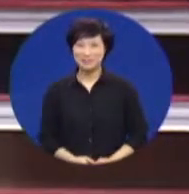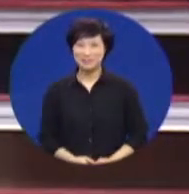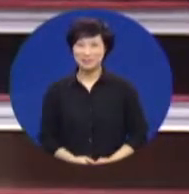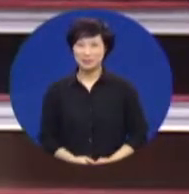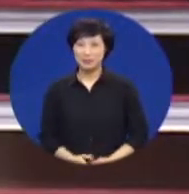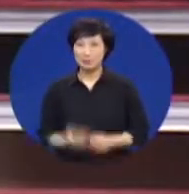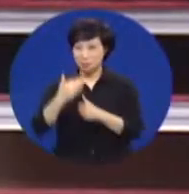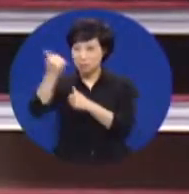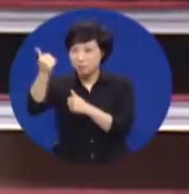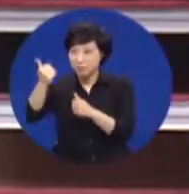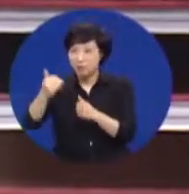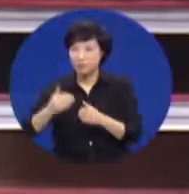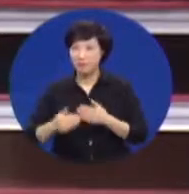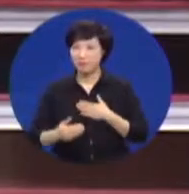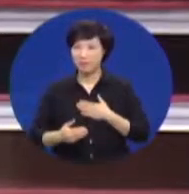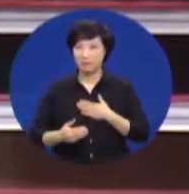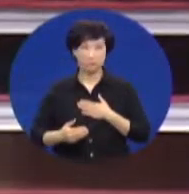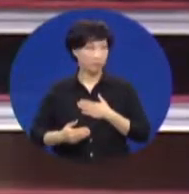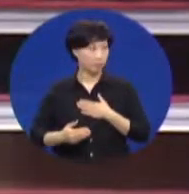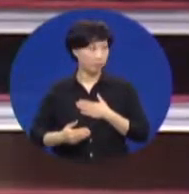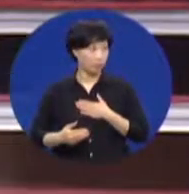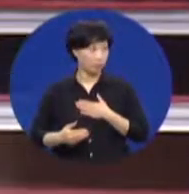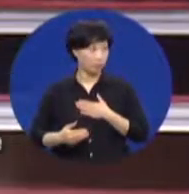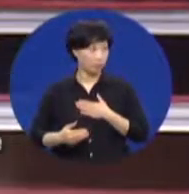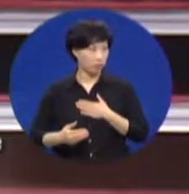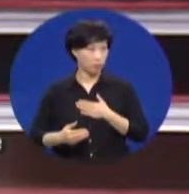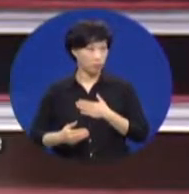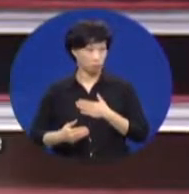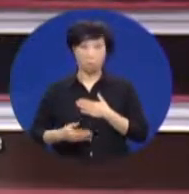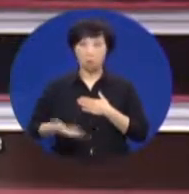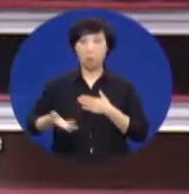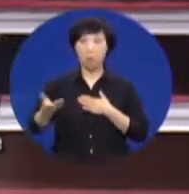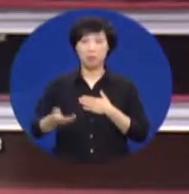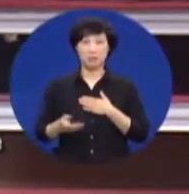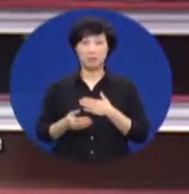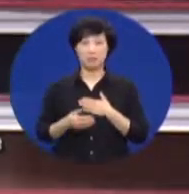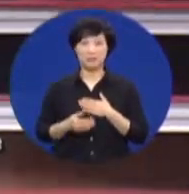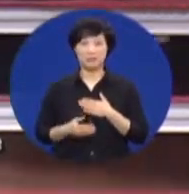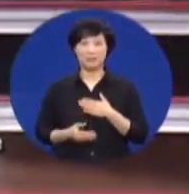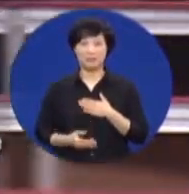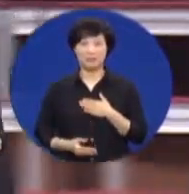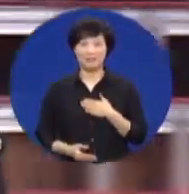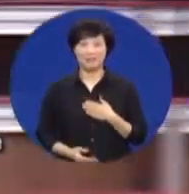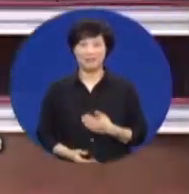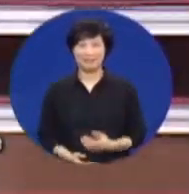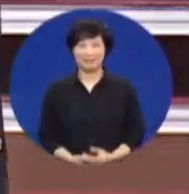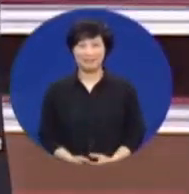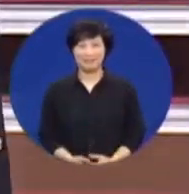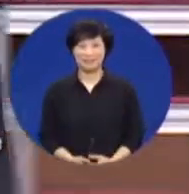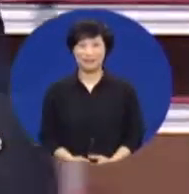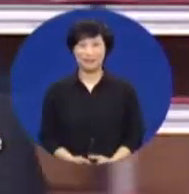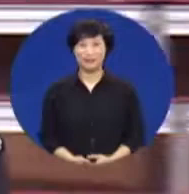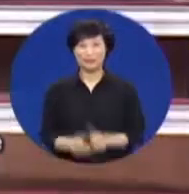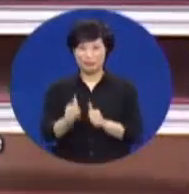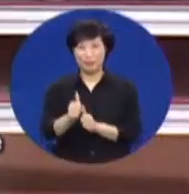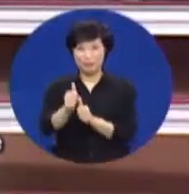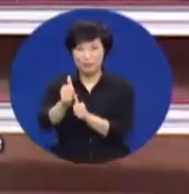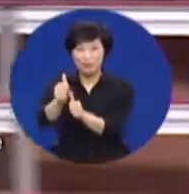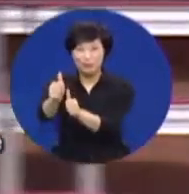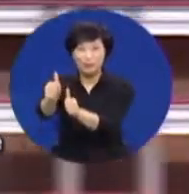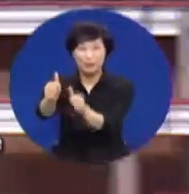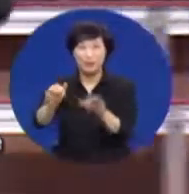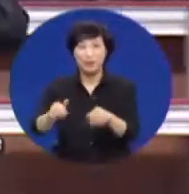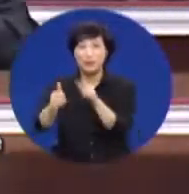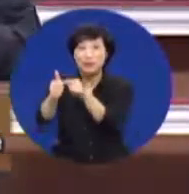나 따라와. 내무반장 눈치를 봤더니 빨리 따라가래. 걔 따라갔죠.